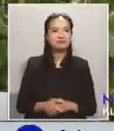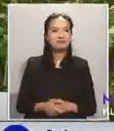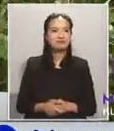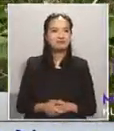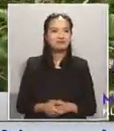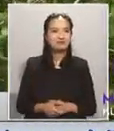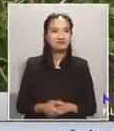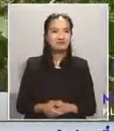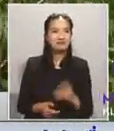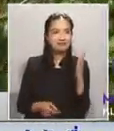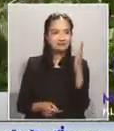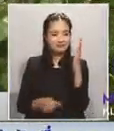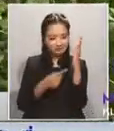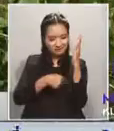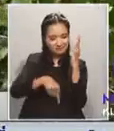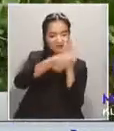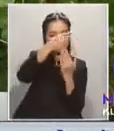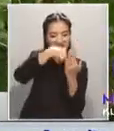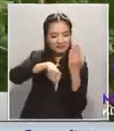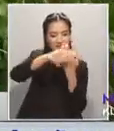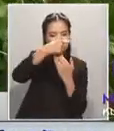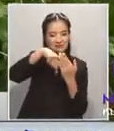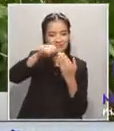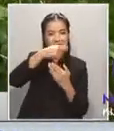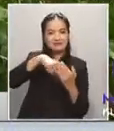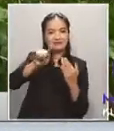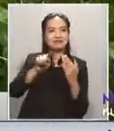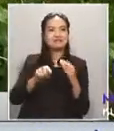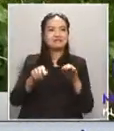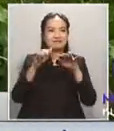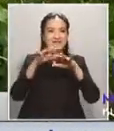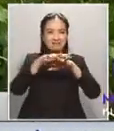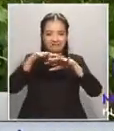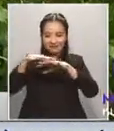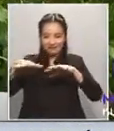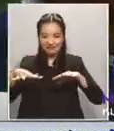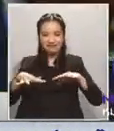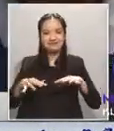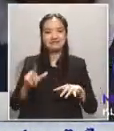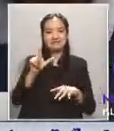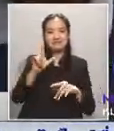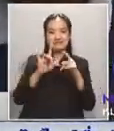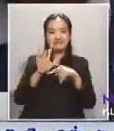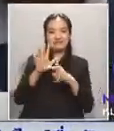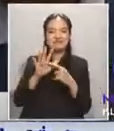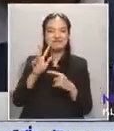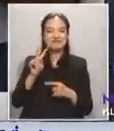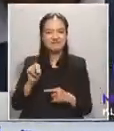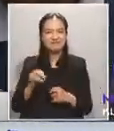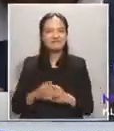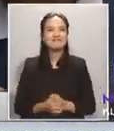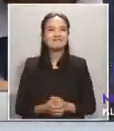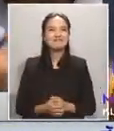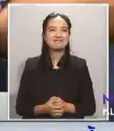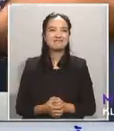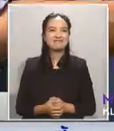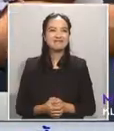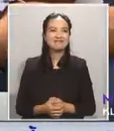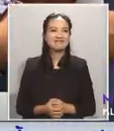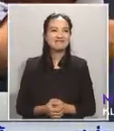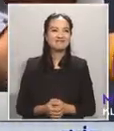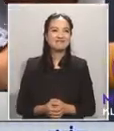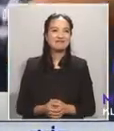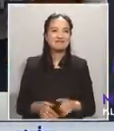แล้วค่ะเนี่ย ฮะ พันล้านเลย โอ้โหนี่ไม่ธรรมดานะสองคนนี้นี่นะธุรกิจพันล้านของพี่ชัยนะโอ้นี่ทำล้